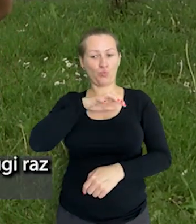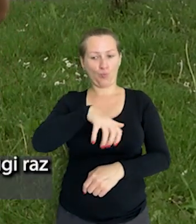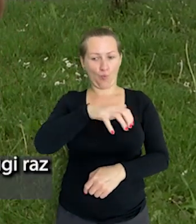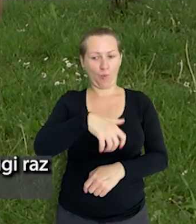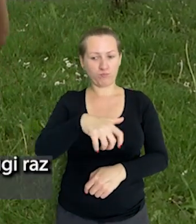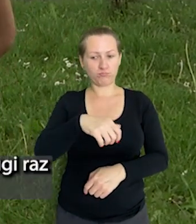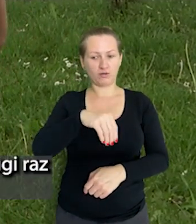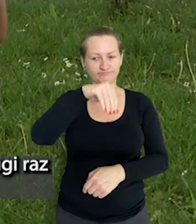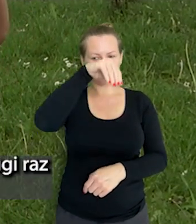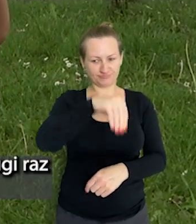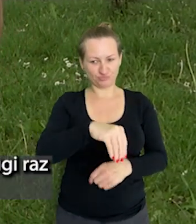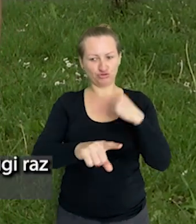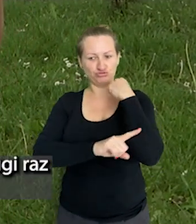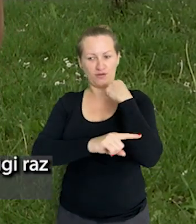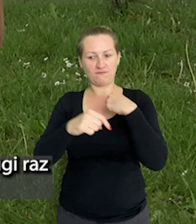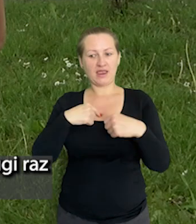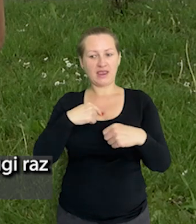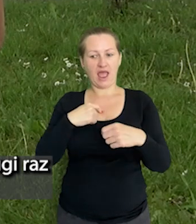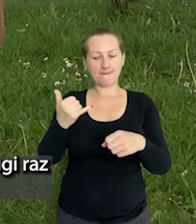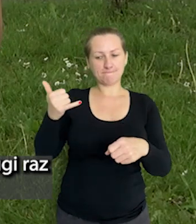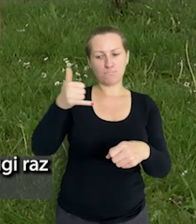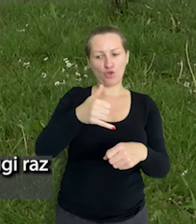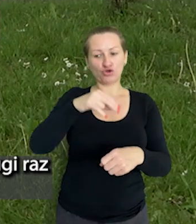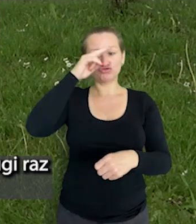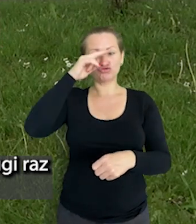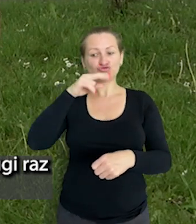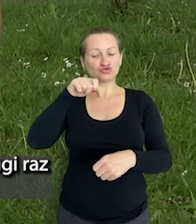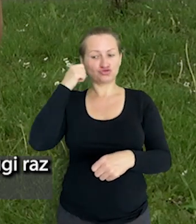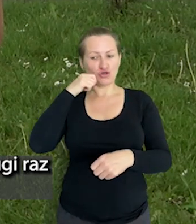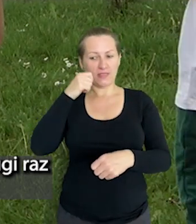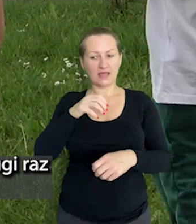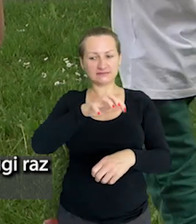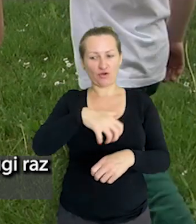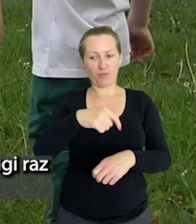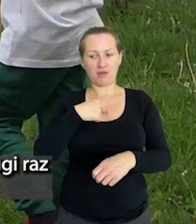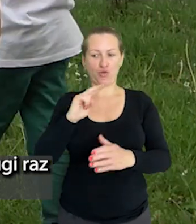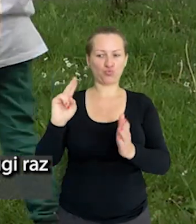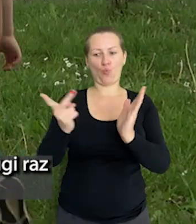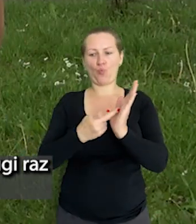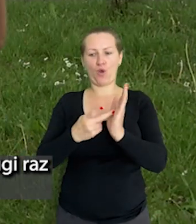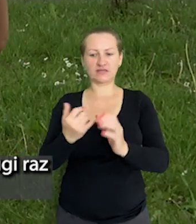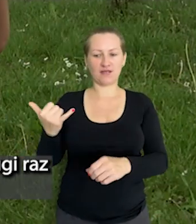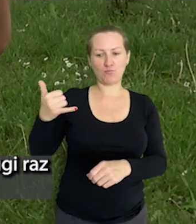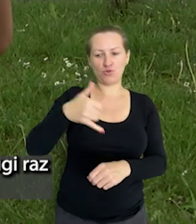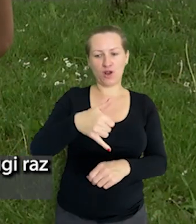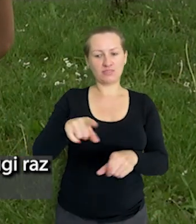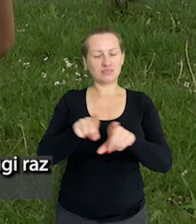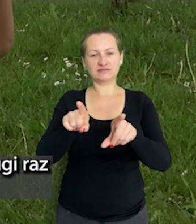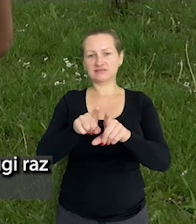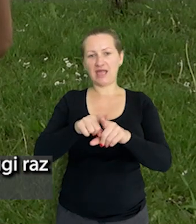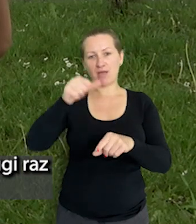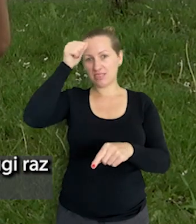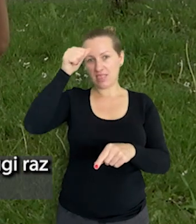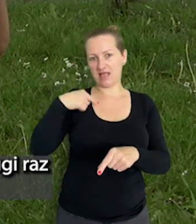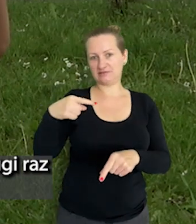dziadek kopał dołek i wsadził tuje i ja podlewałam.